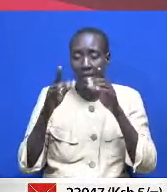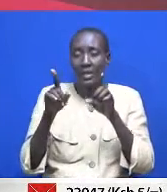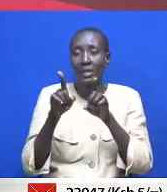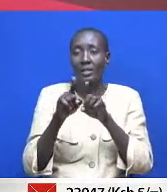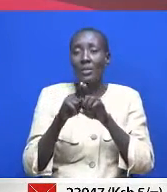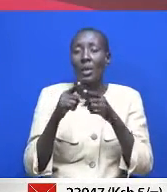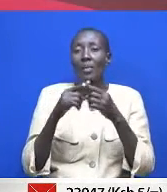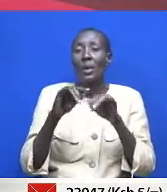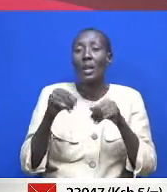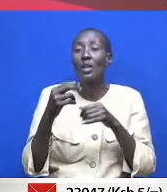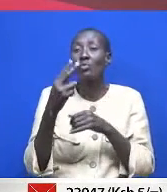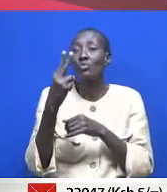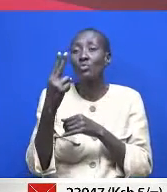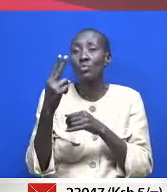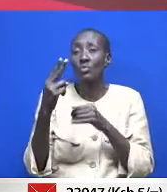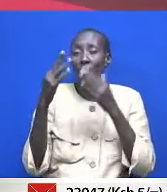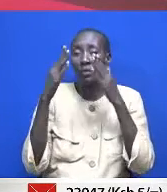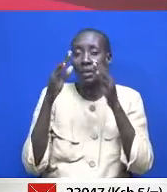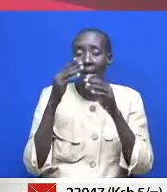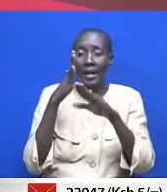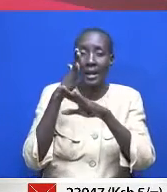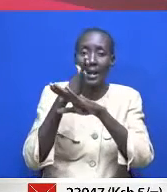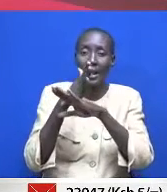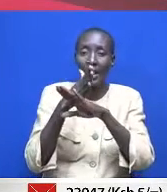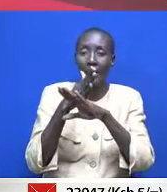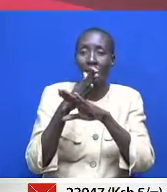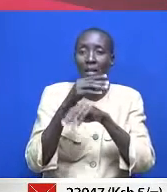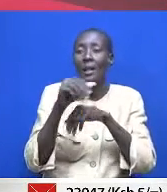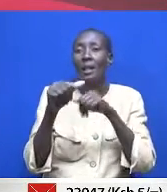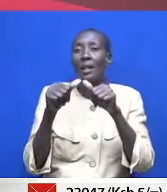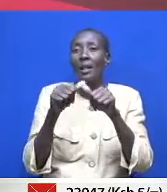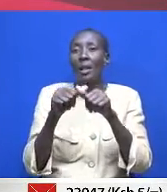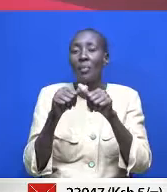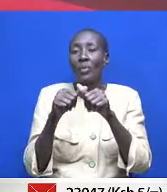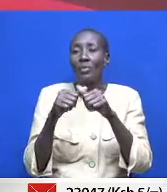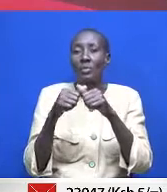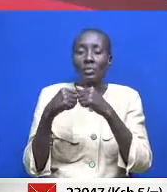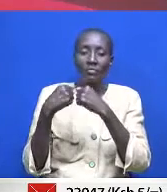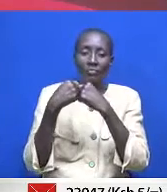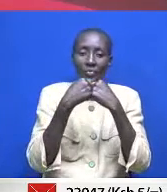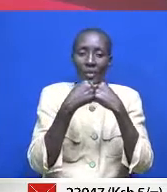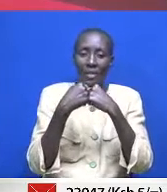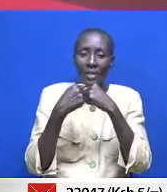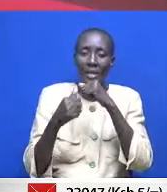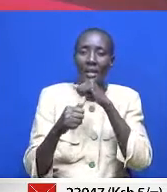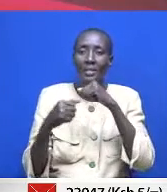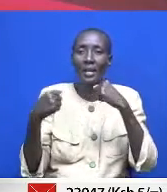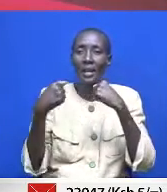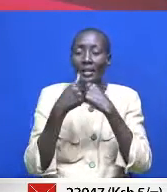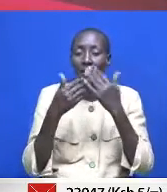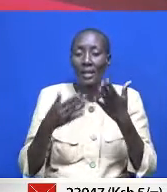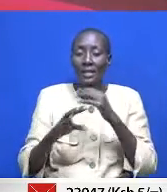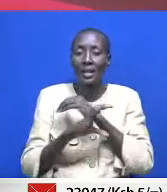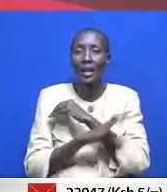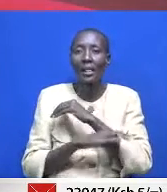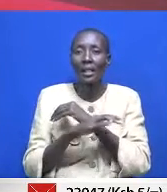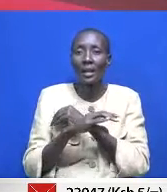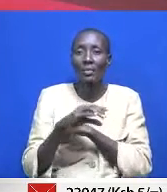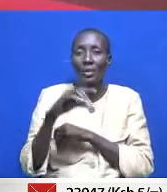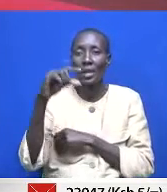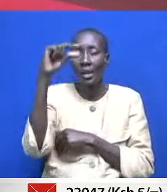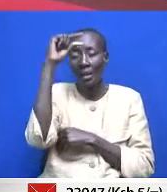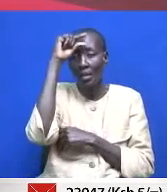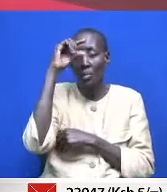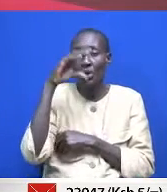ambazo tumeweza kuona, taarifa za moja kwa moja kuhusiana na swala la majanga humu nchini. Msemaji wa serikali Cyrus